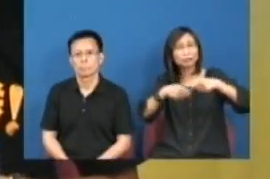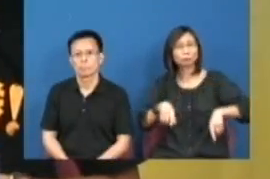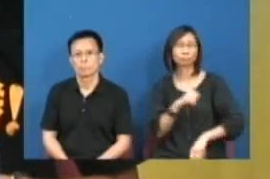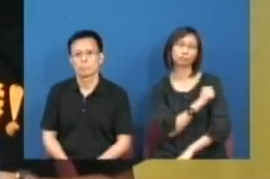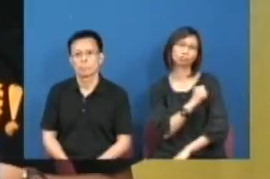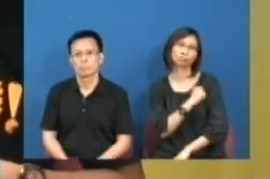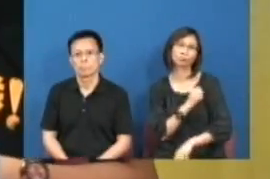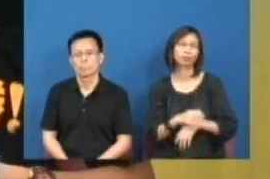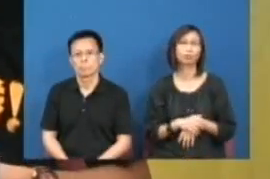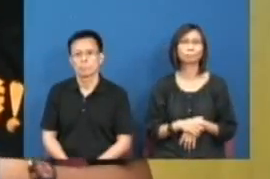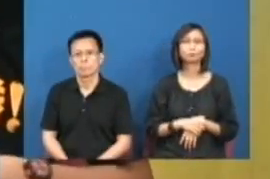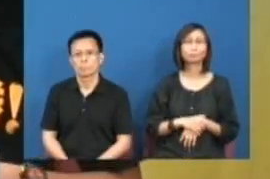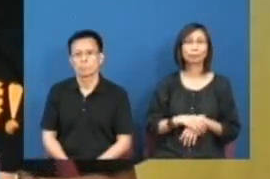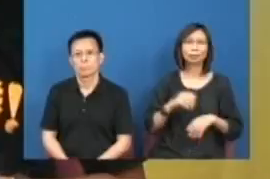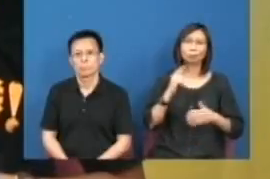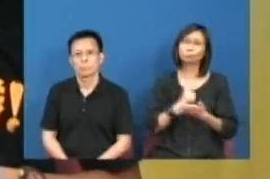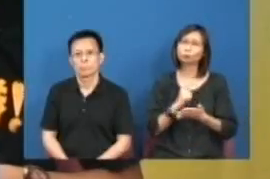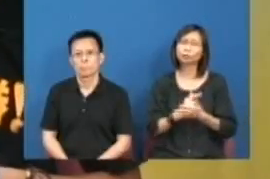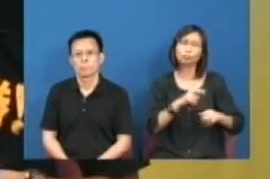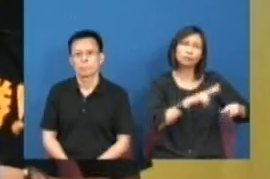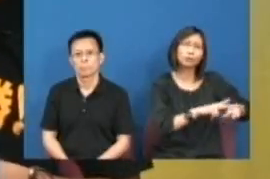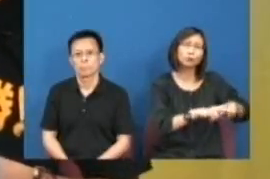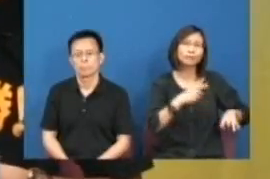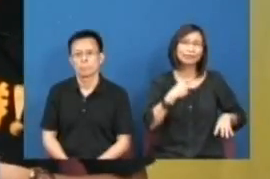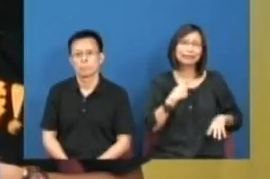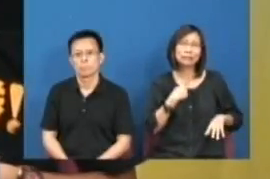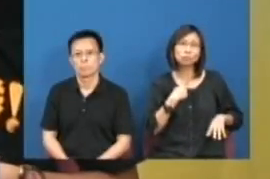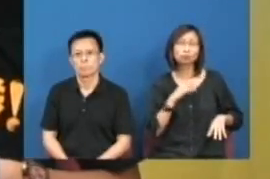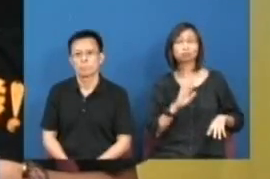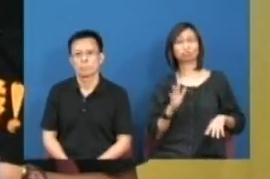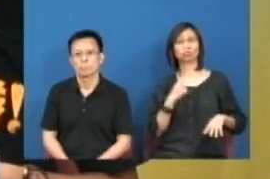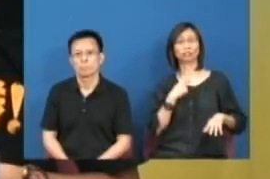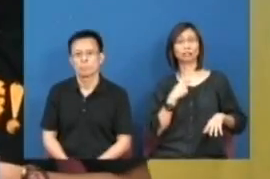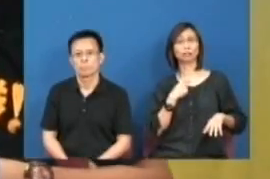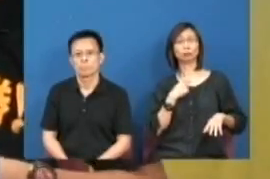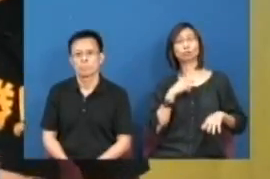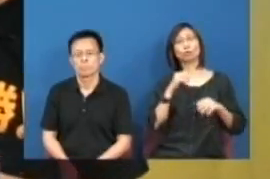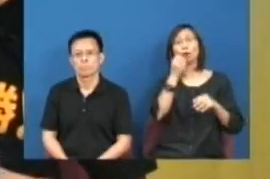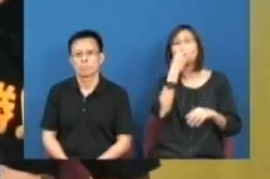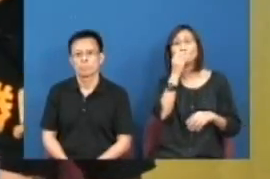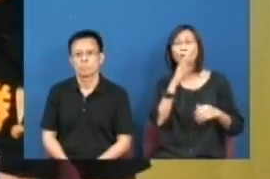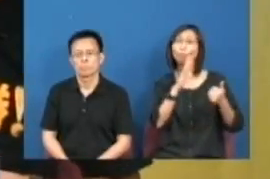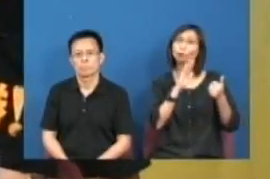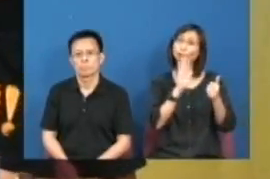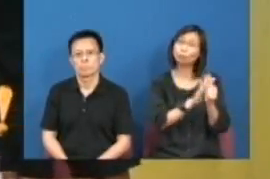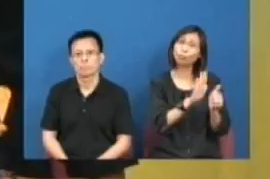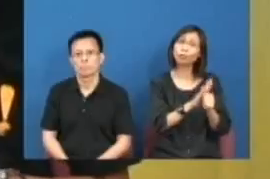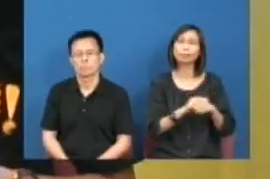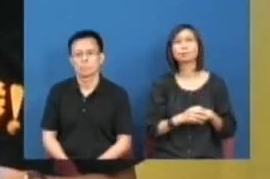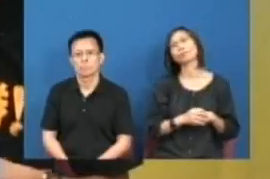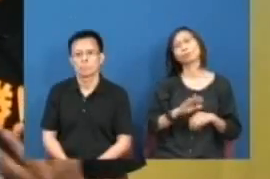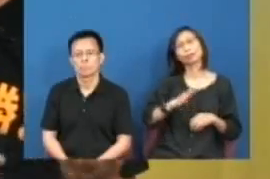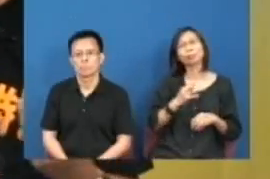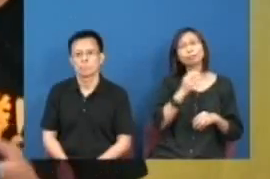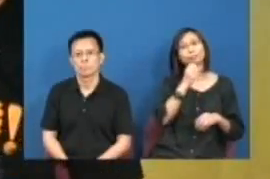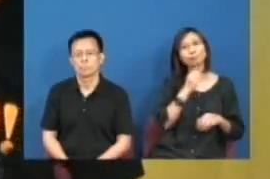好大程度上，究竟即係內地有冇需要真係要立埋香港，甚至係唔係即係國家嘅一個香港嚟咁冇